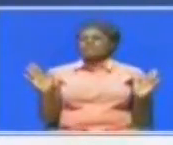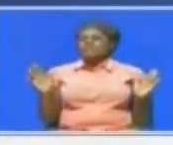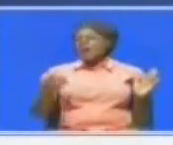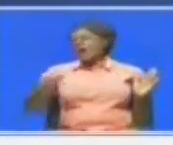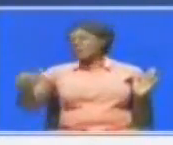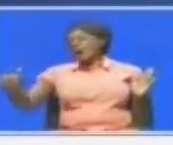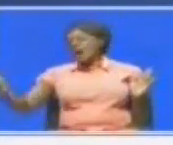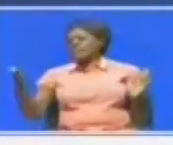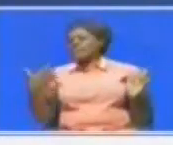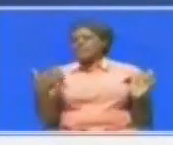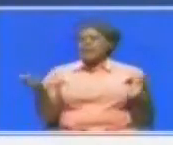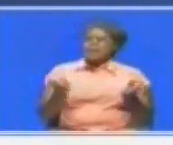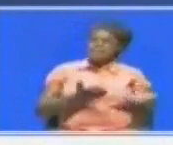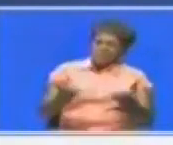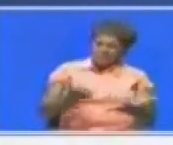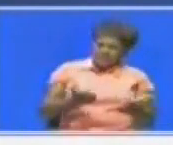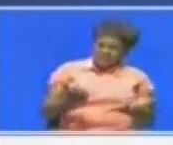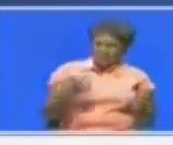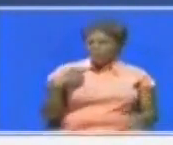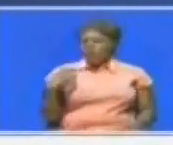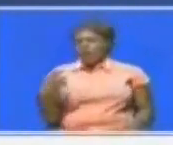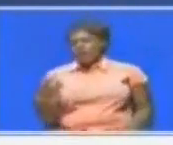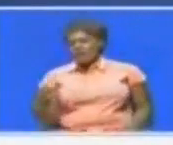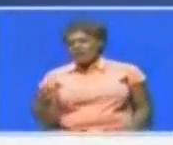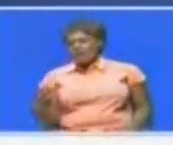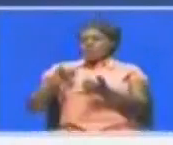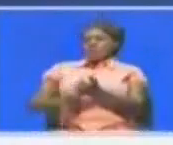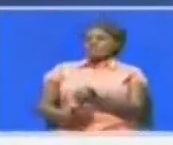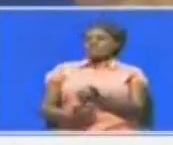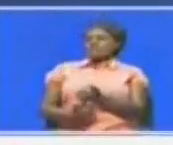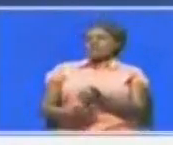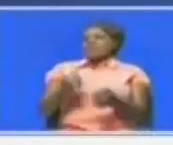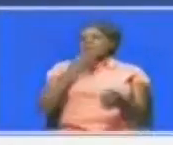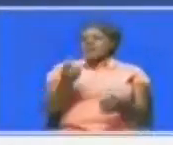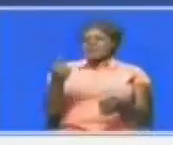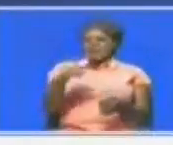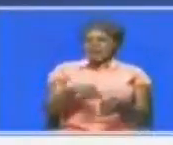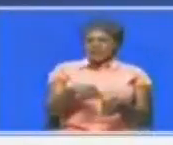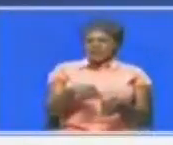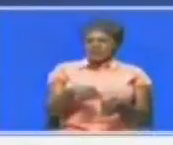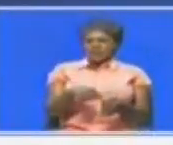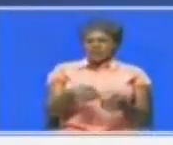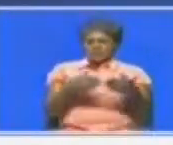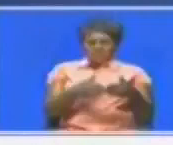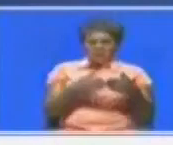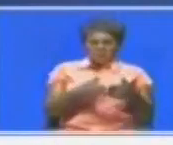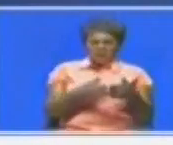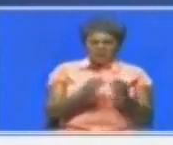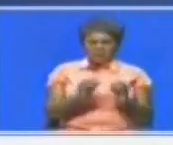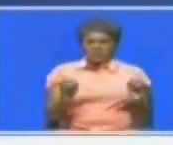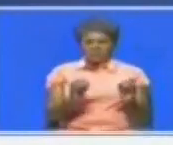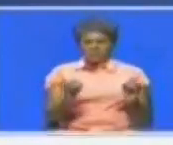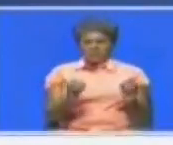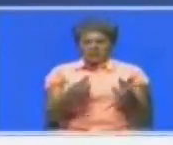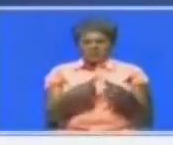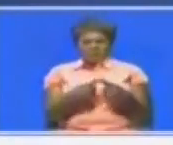yake yote ya biashara, mali zake, mke mume anakuja kuambia mke wangu anitoshelezi, mke wangu ni mbaya na sura mbaya hana